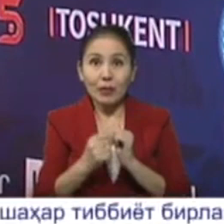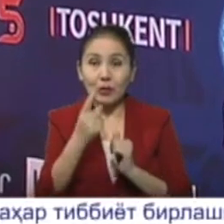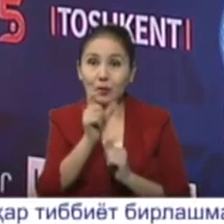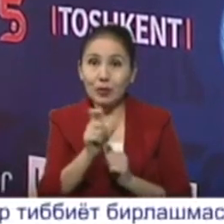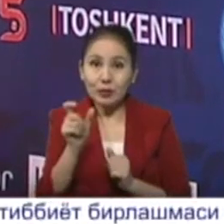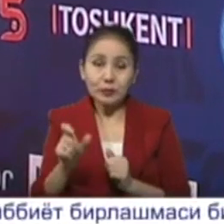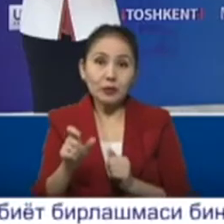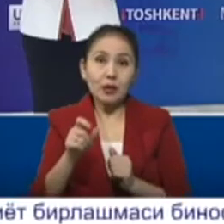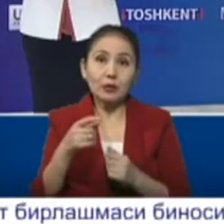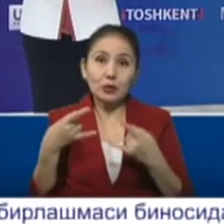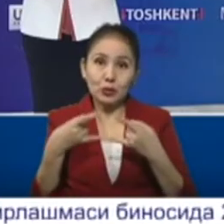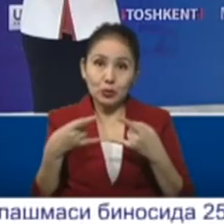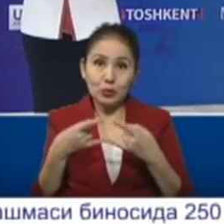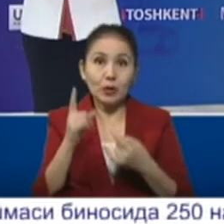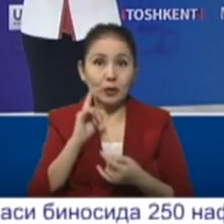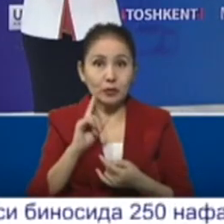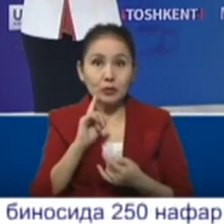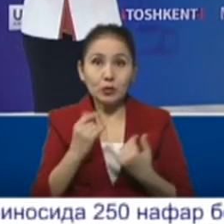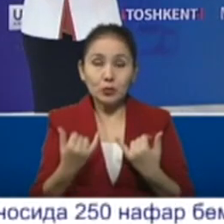yurtdoshimizga. Studiya bizda hozircha shu.